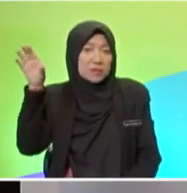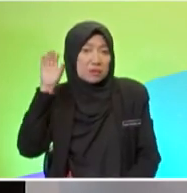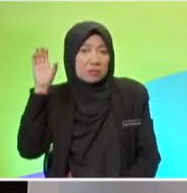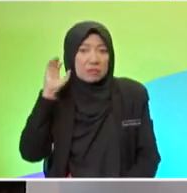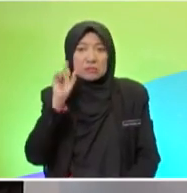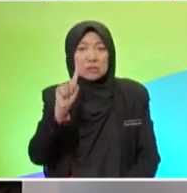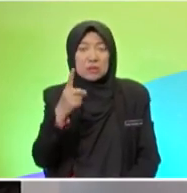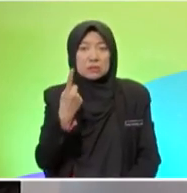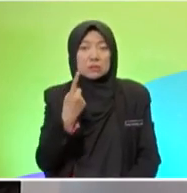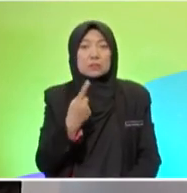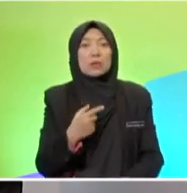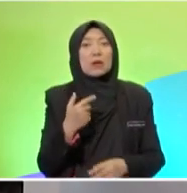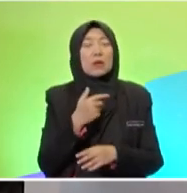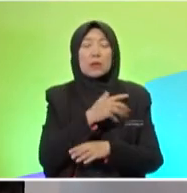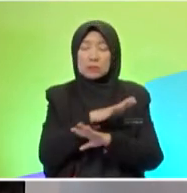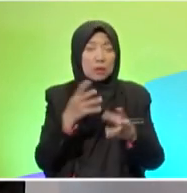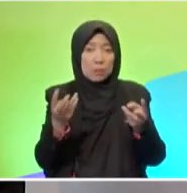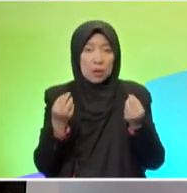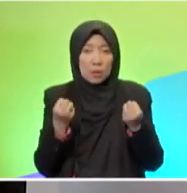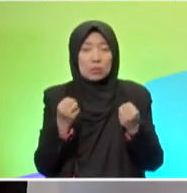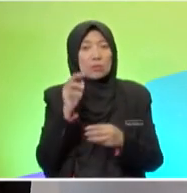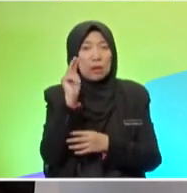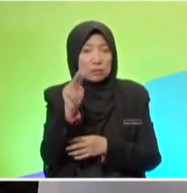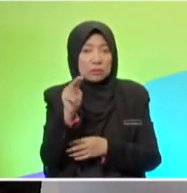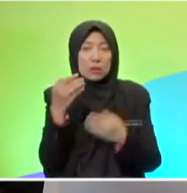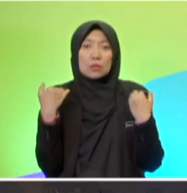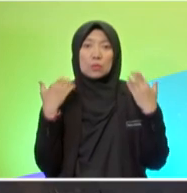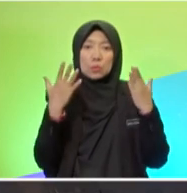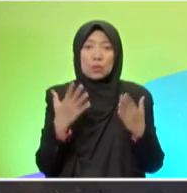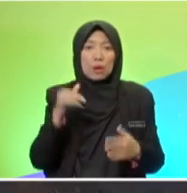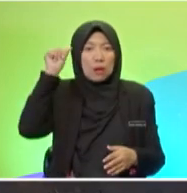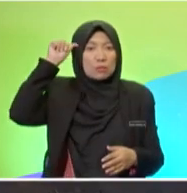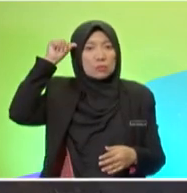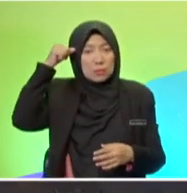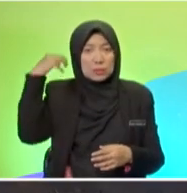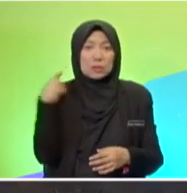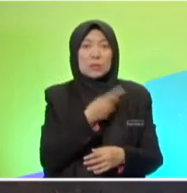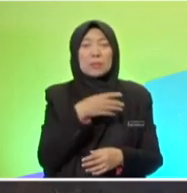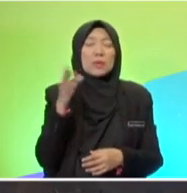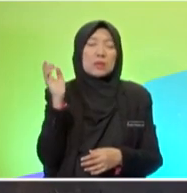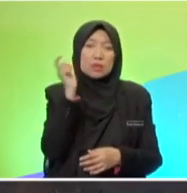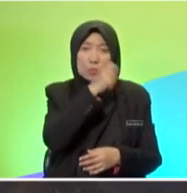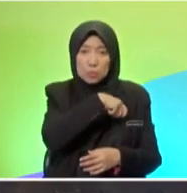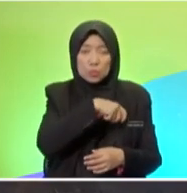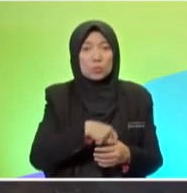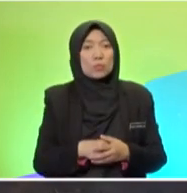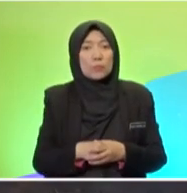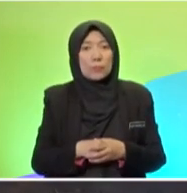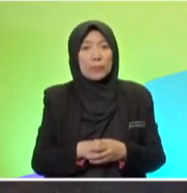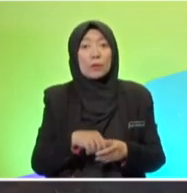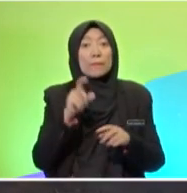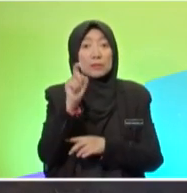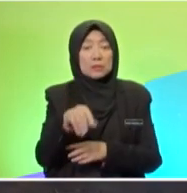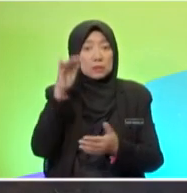kita laporkan kita nanti akan berlaku orang yang betul jadi anak-anak ini penuh yakin